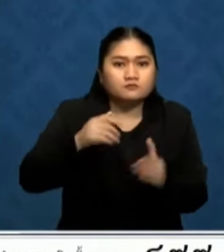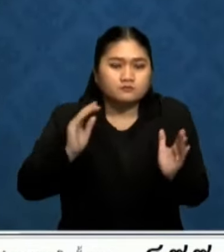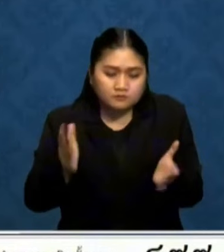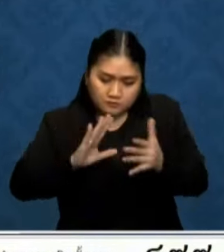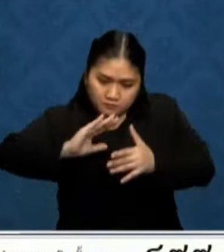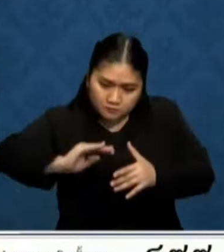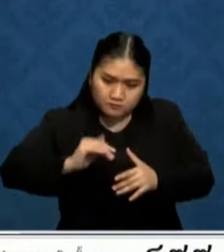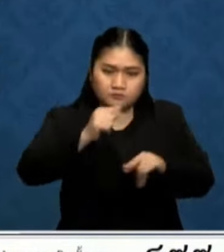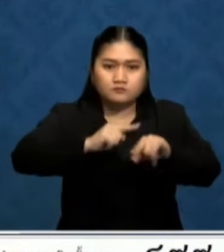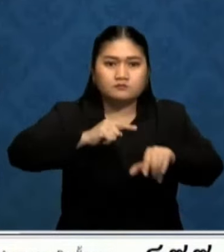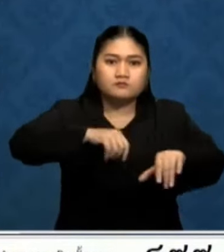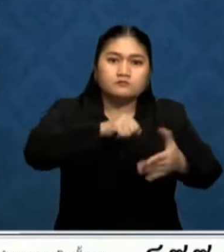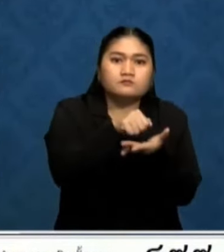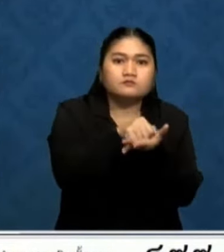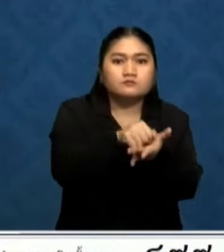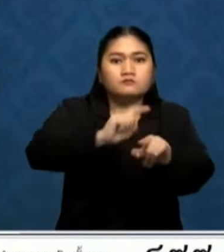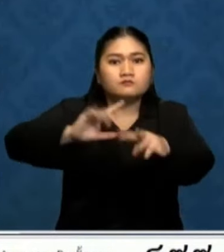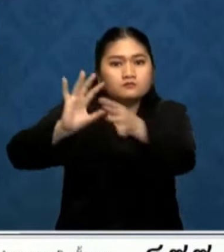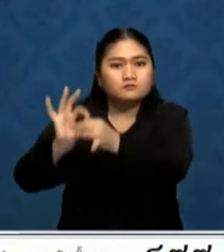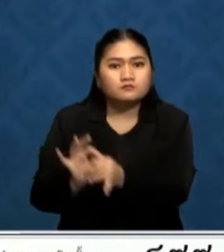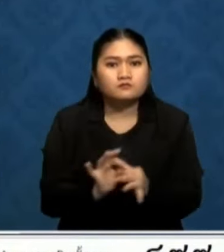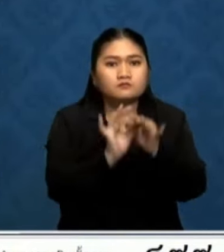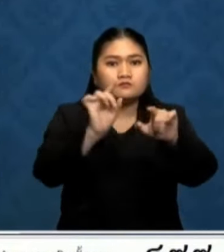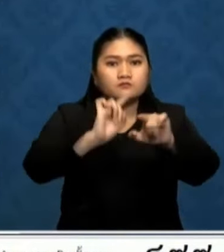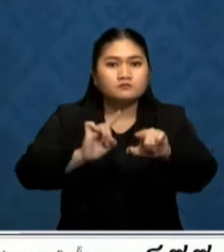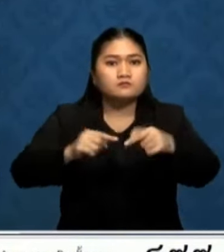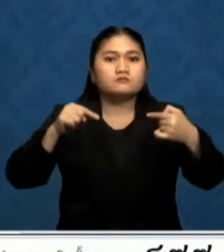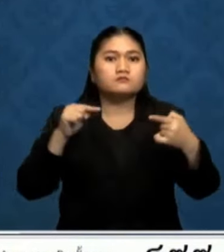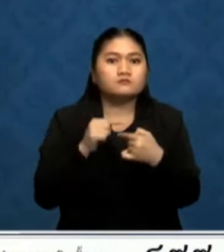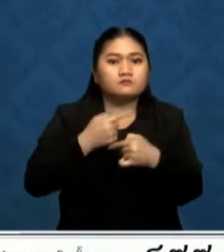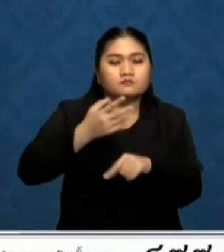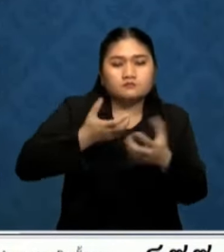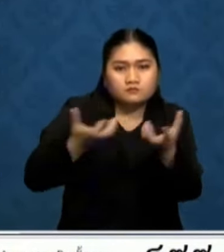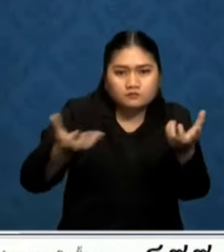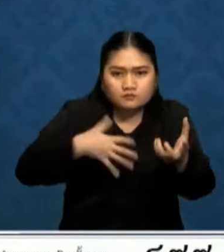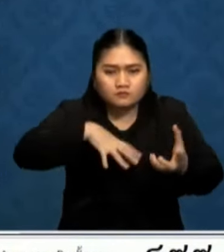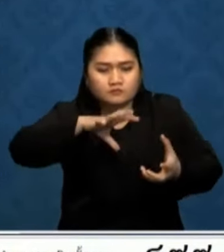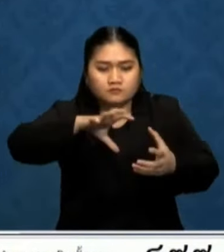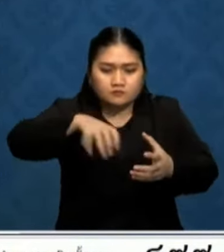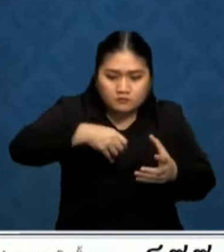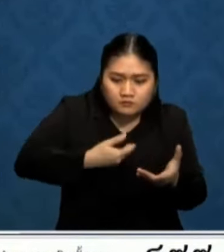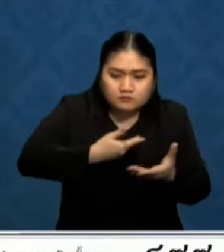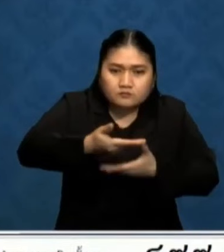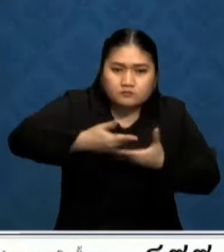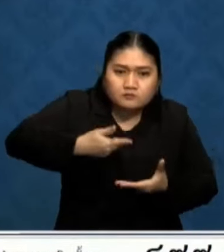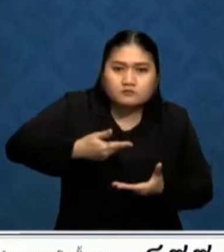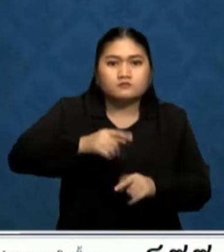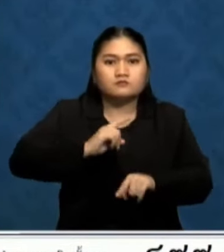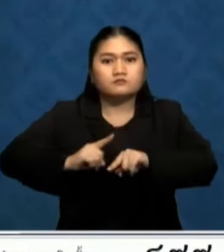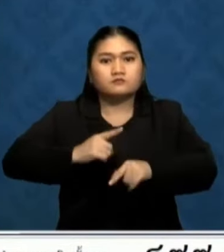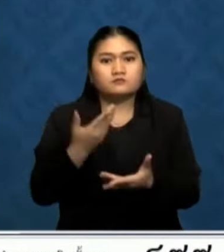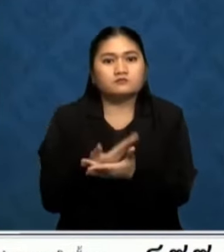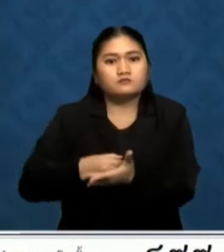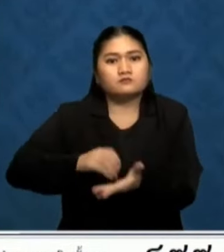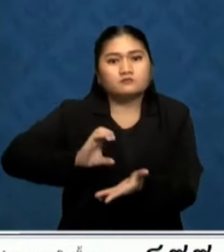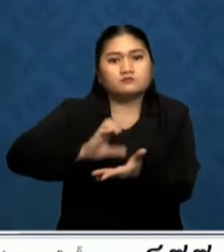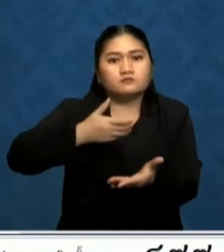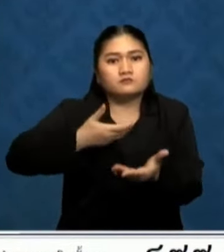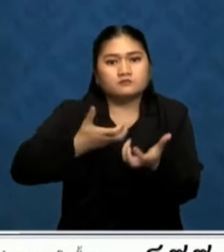ทองเที่ยวและภาคบริการที่เกี่วเื่องการขยายตัวของอุสงภัในประเทศทั้งการอุปโภคบริโภคและการลงทุน